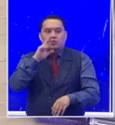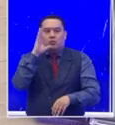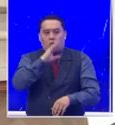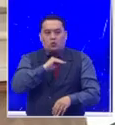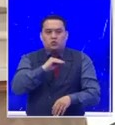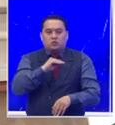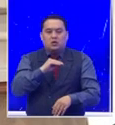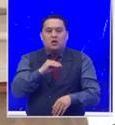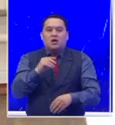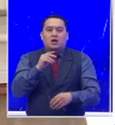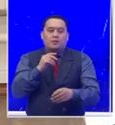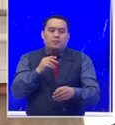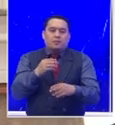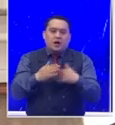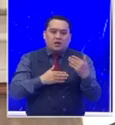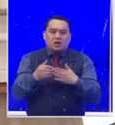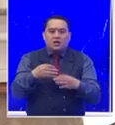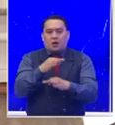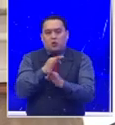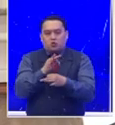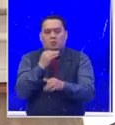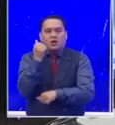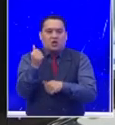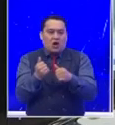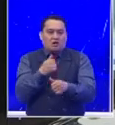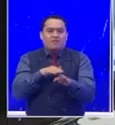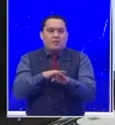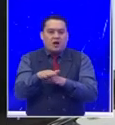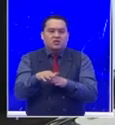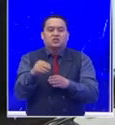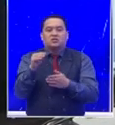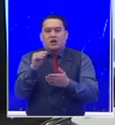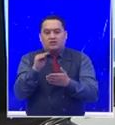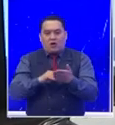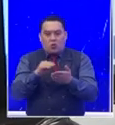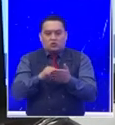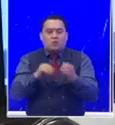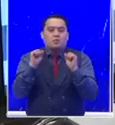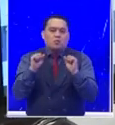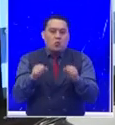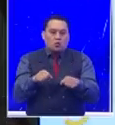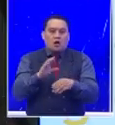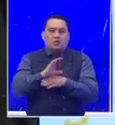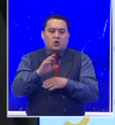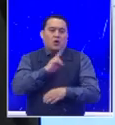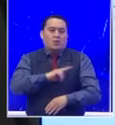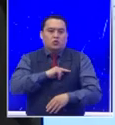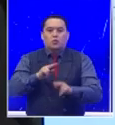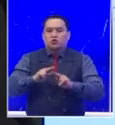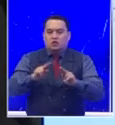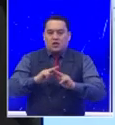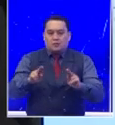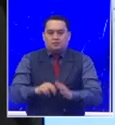смогут изучать лекционный, практический и лабораторный материал, выполнять контрольные задания и в онлайн-режиме отправлять работы